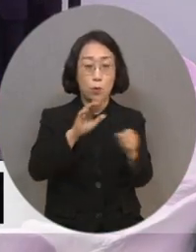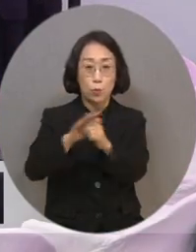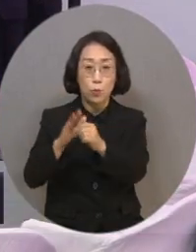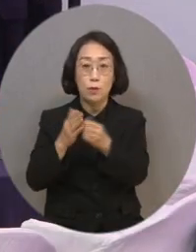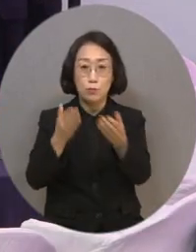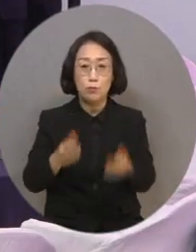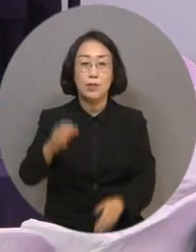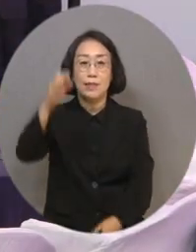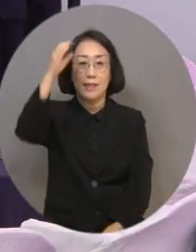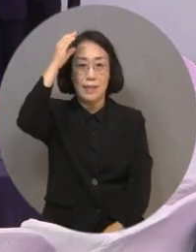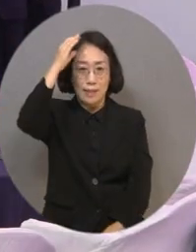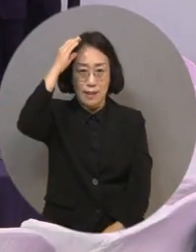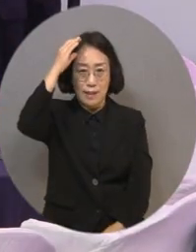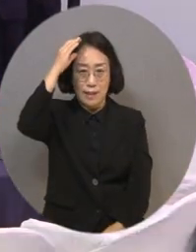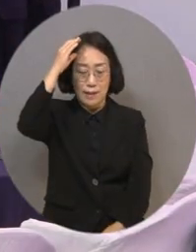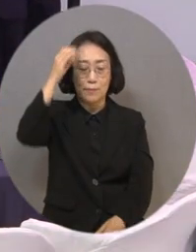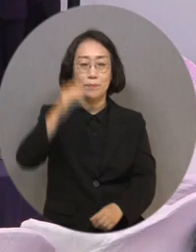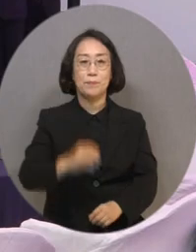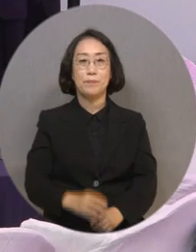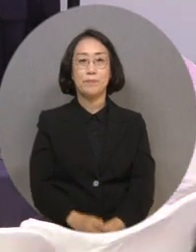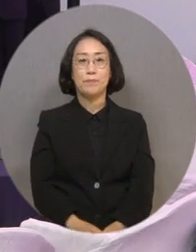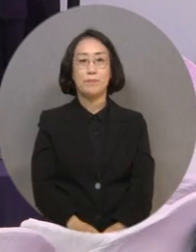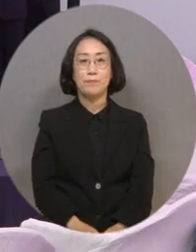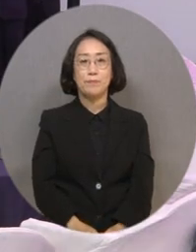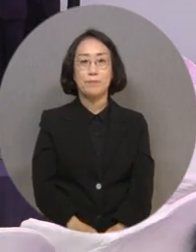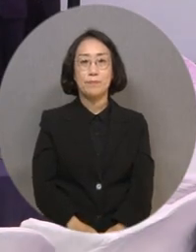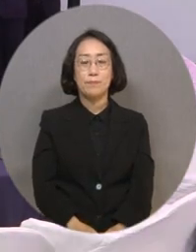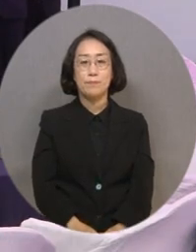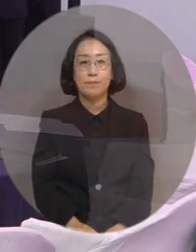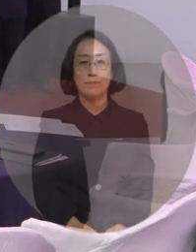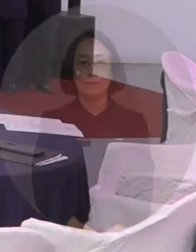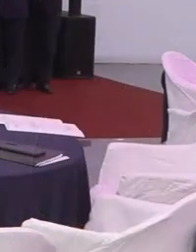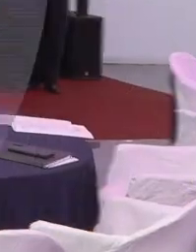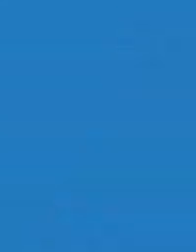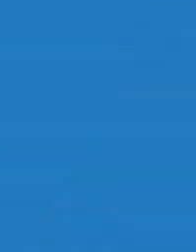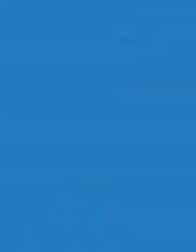되길 바랍니다. 복지TV 뉴스 김재상입니다.